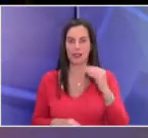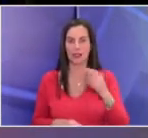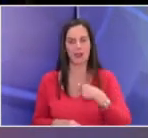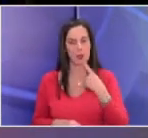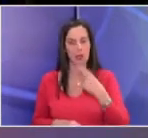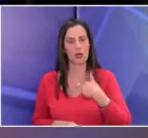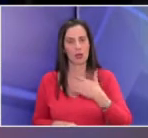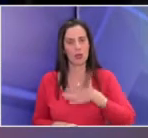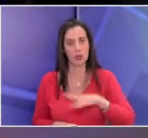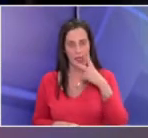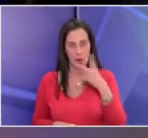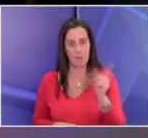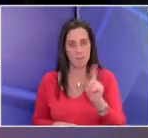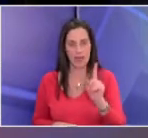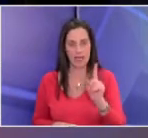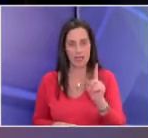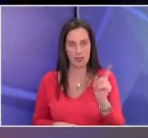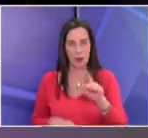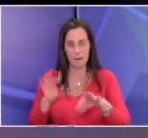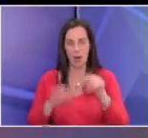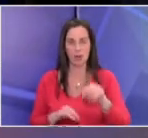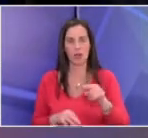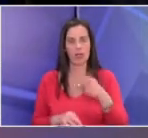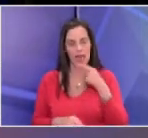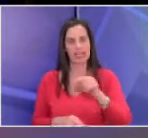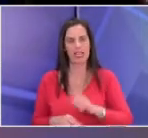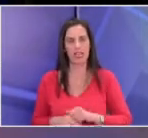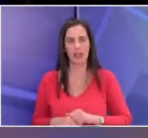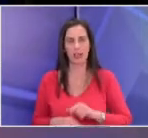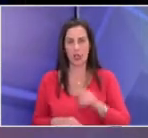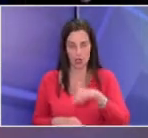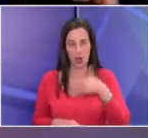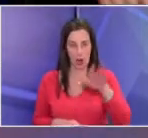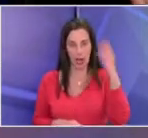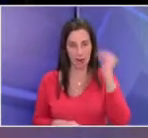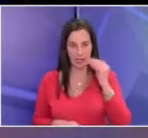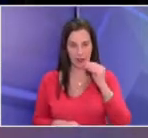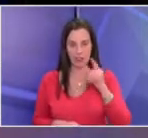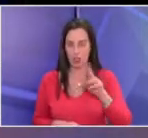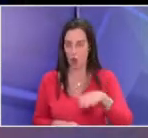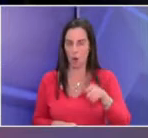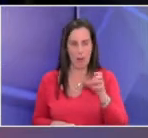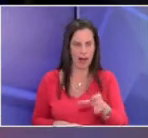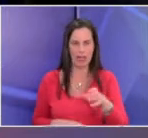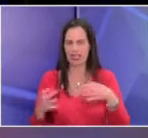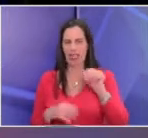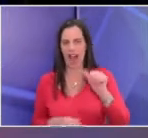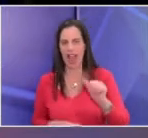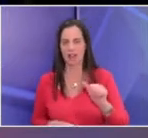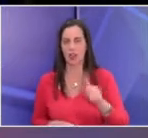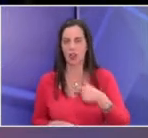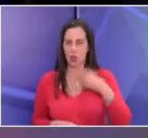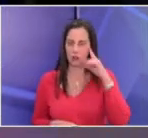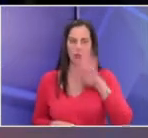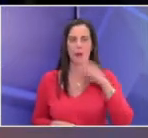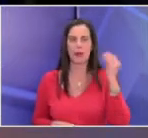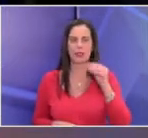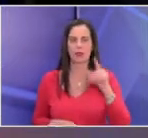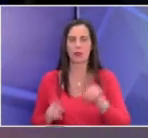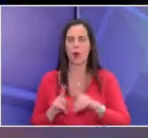אמרה, השופט החליט... תתקדמו, עכשיו, מה אומר מס הכנסה אתמול בדיון? כמו הסיפור עם מעשי. מה אומרת רשות המיסים אתמול בדיון?